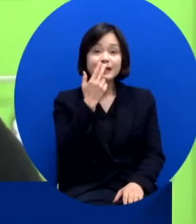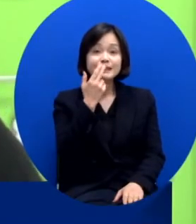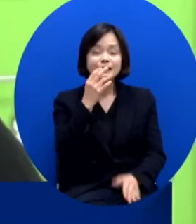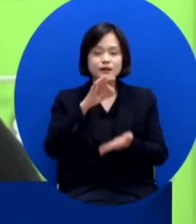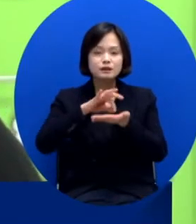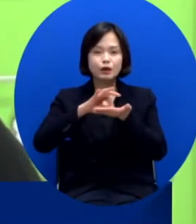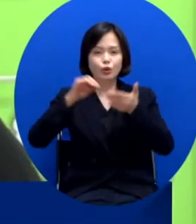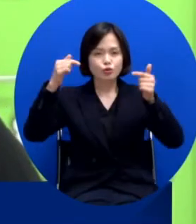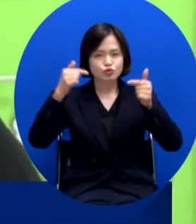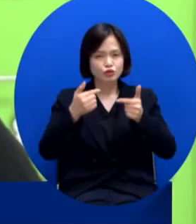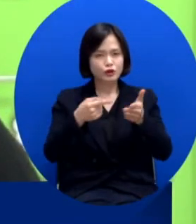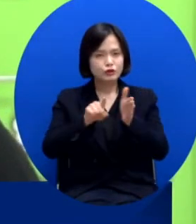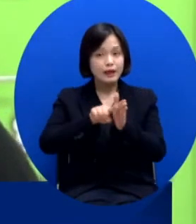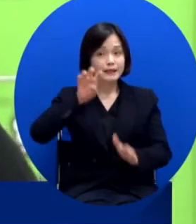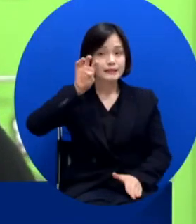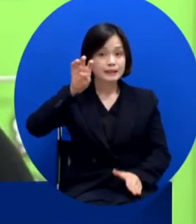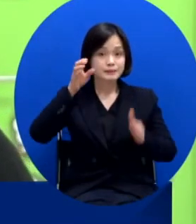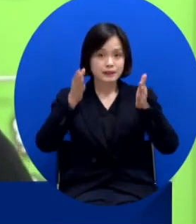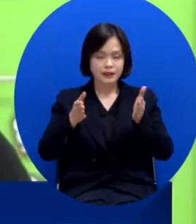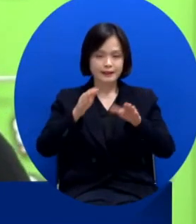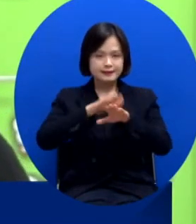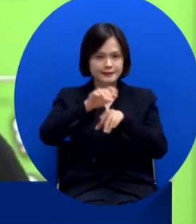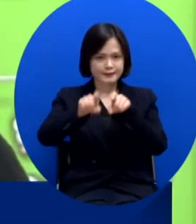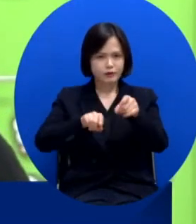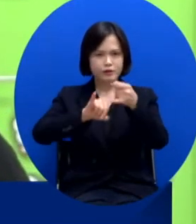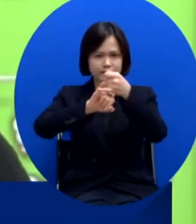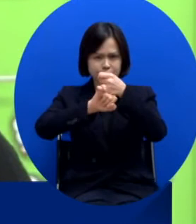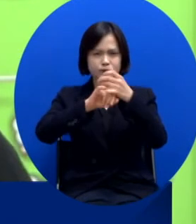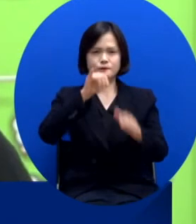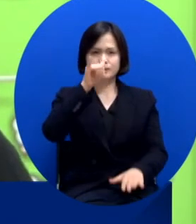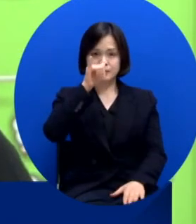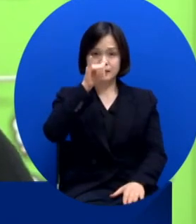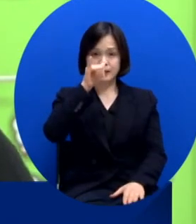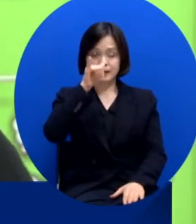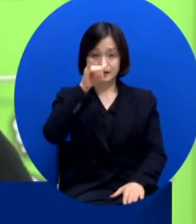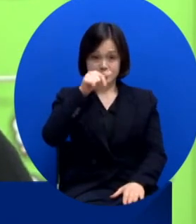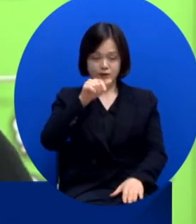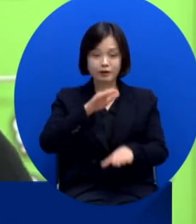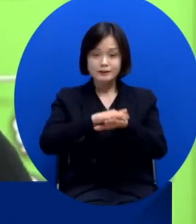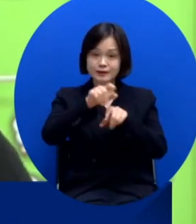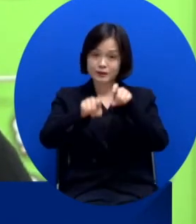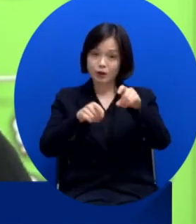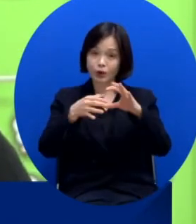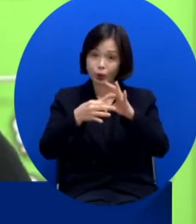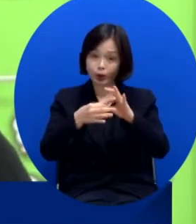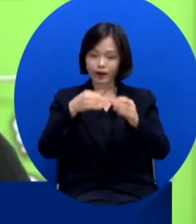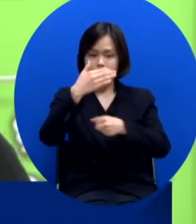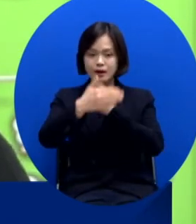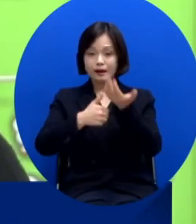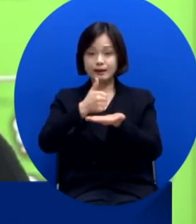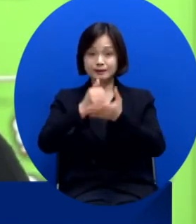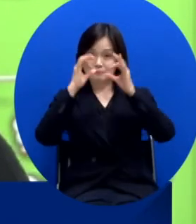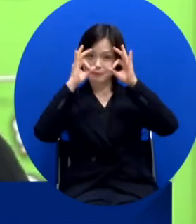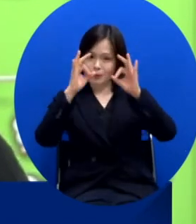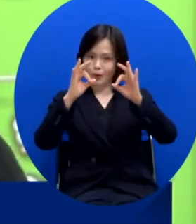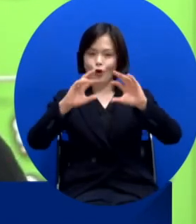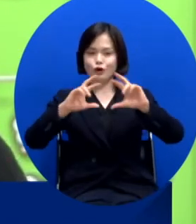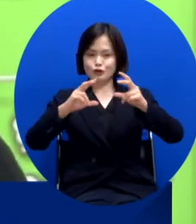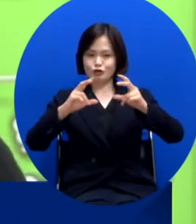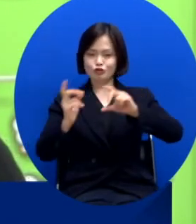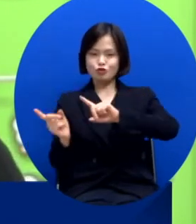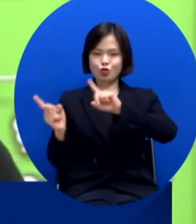40일간의 실천 약속도 준비되어 있습니다. 이러한 실천들을 통해서 하나님이 보기 좋은 그런 지구를